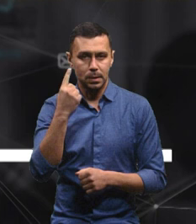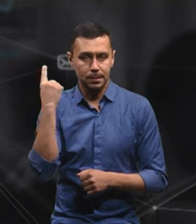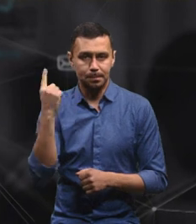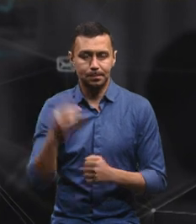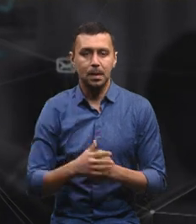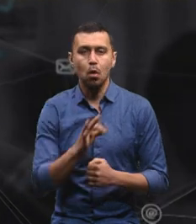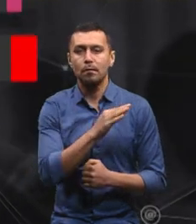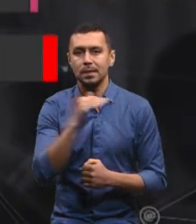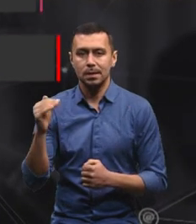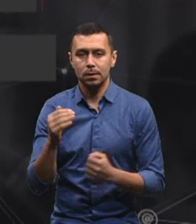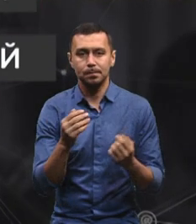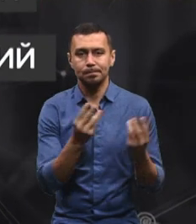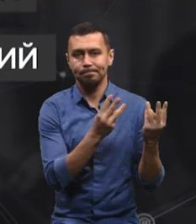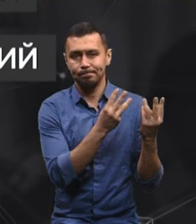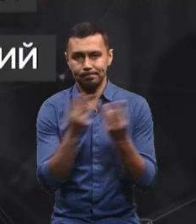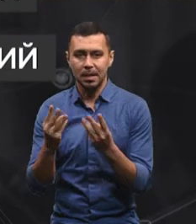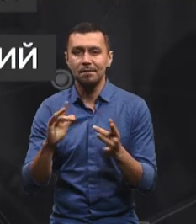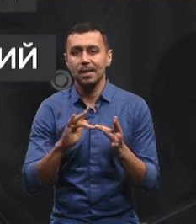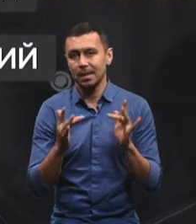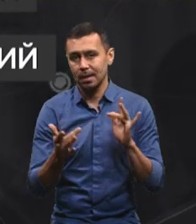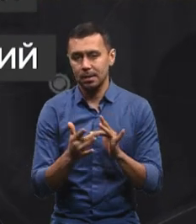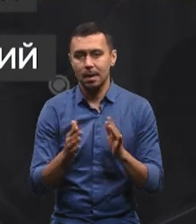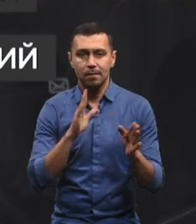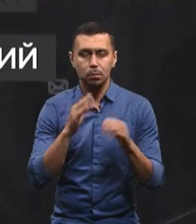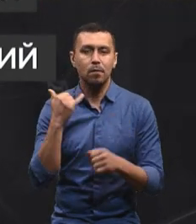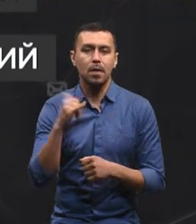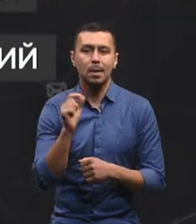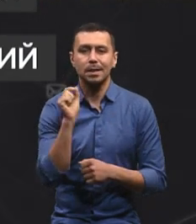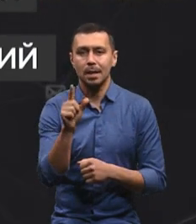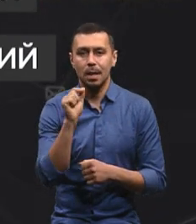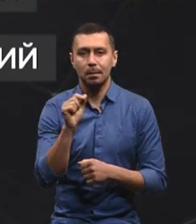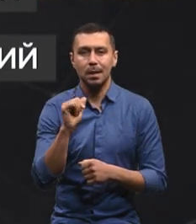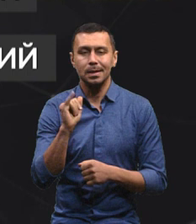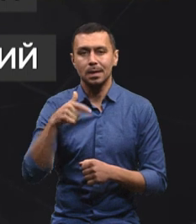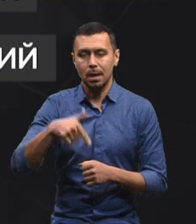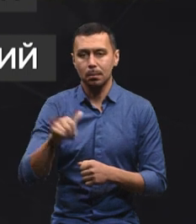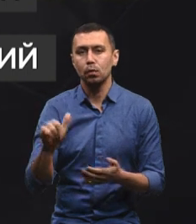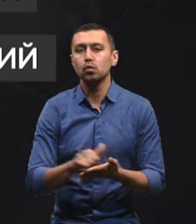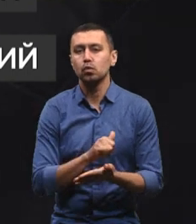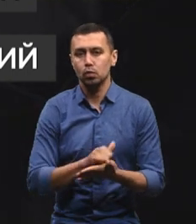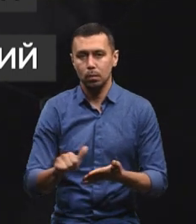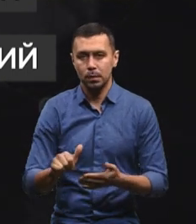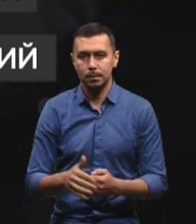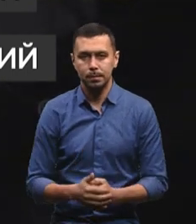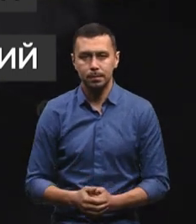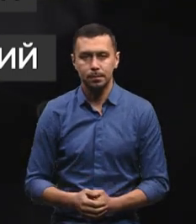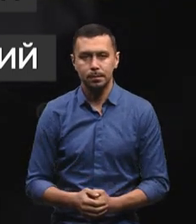область та на офіційних сторінках у соцмережах Facebook Viber Telegram Instagram та youtube-каналі